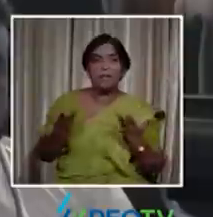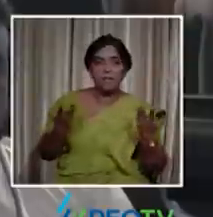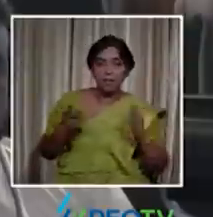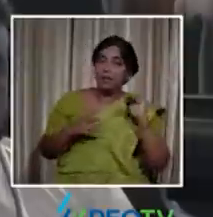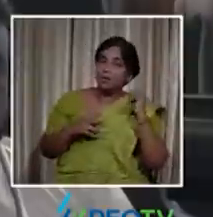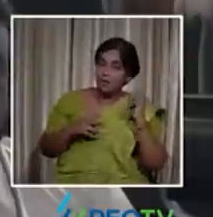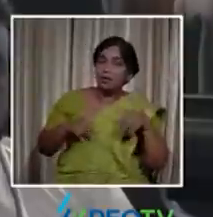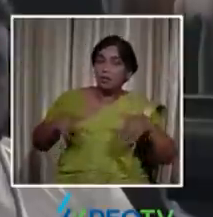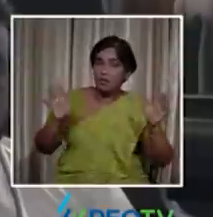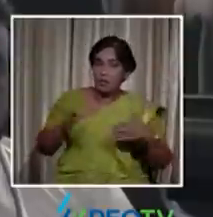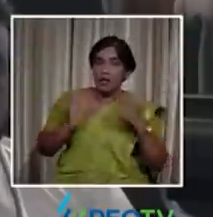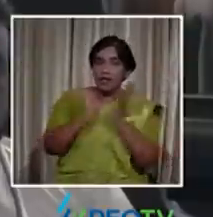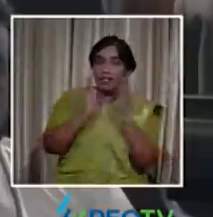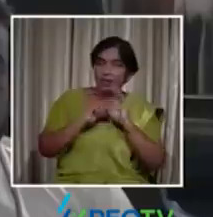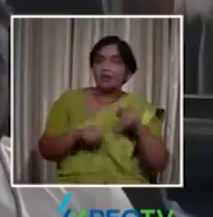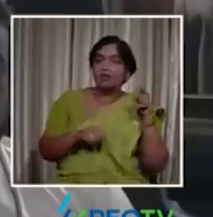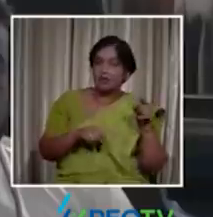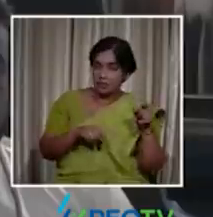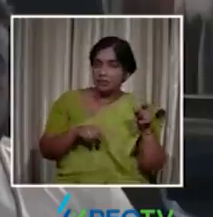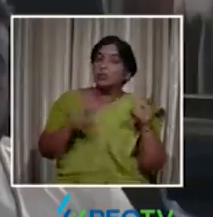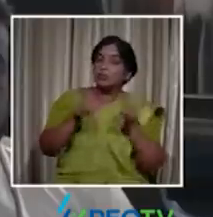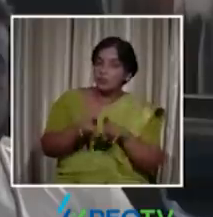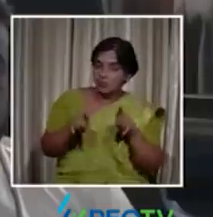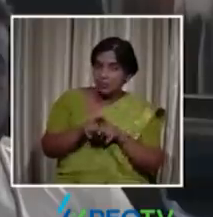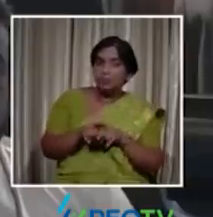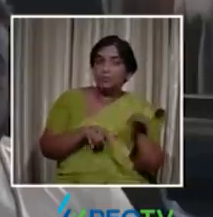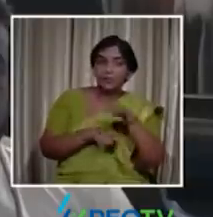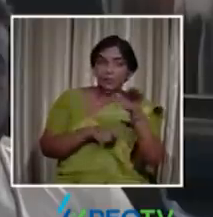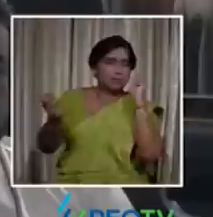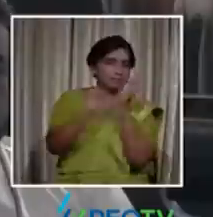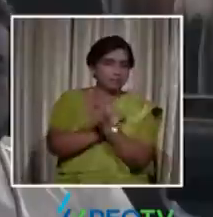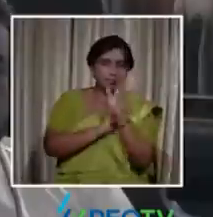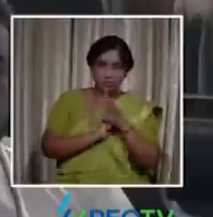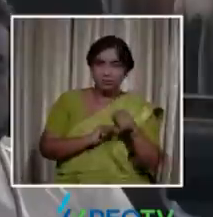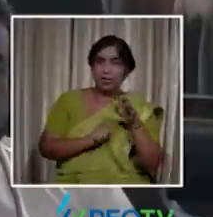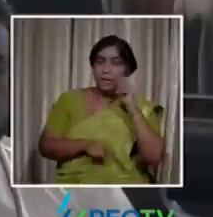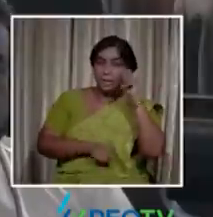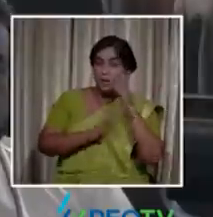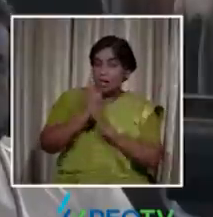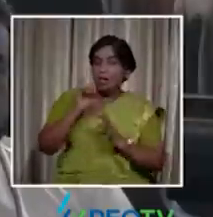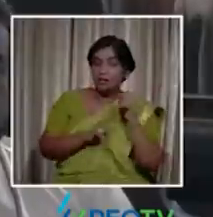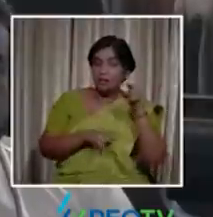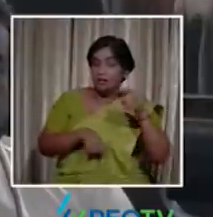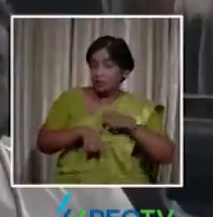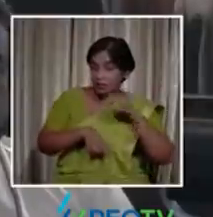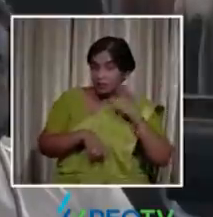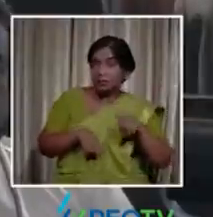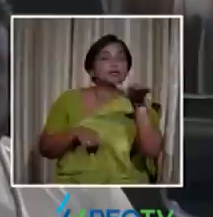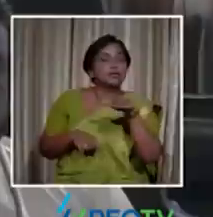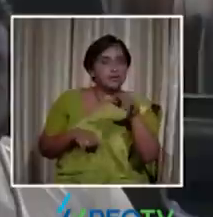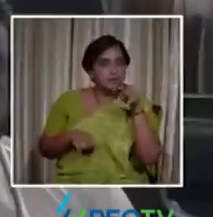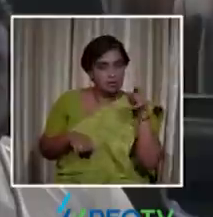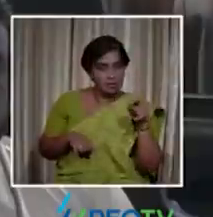සමහර අය තාමත් කැලෑවැදිලා හැංගිලා ඉන්නේ. ඒ තරමට මේ සමාජය විකෘති කරලා තියෙනවා. මහජන නියෝජිතයාට තියෙන තැන මේ